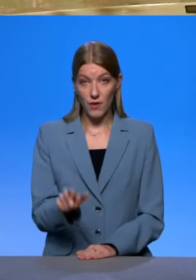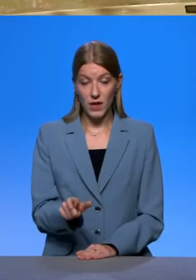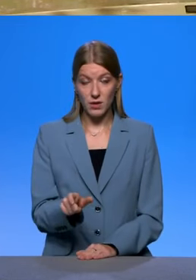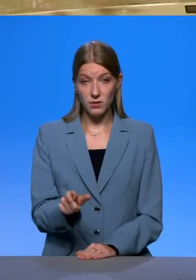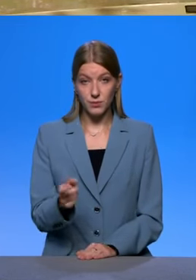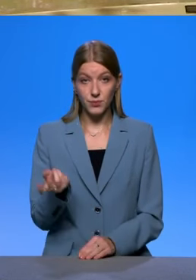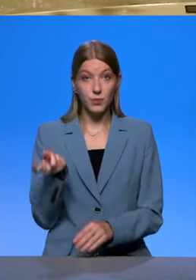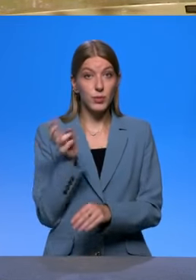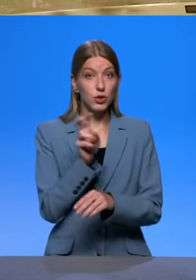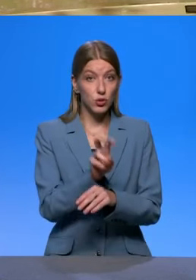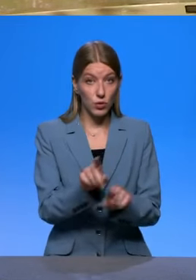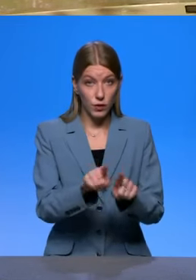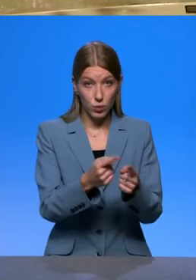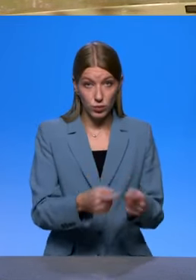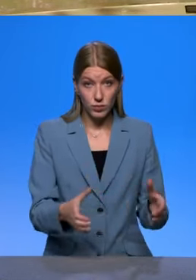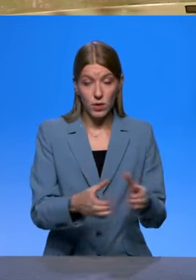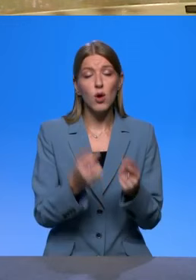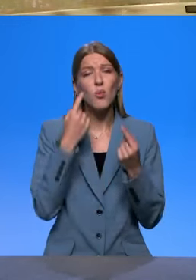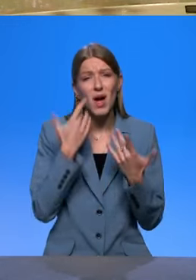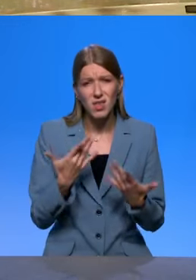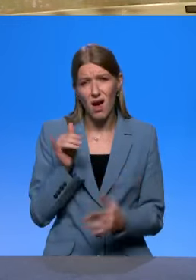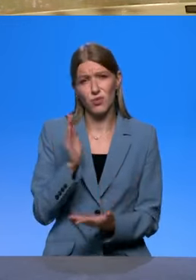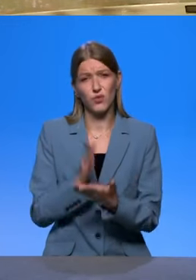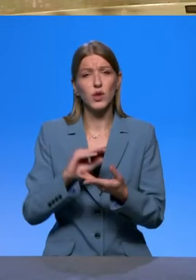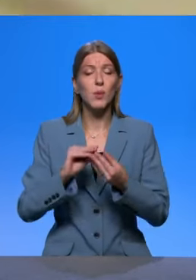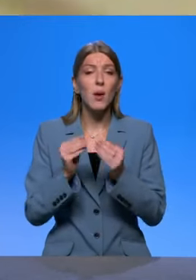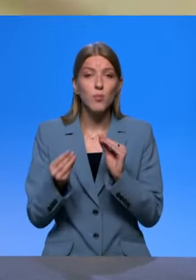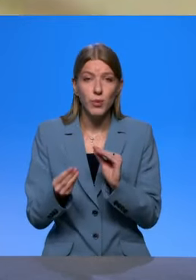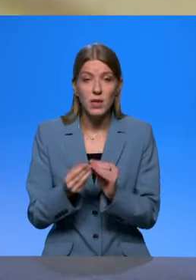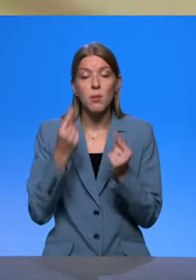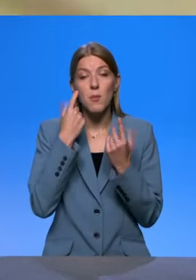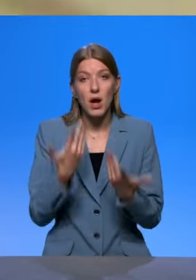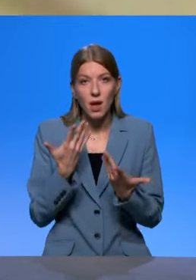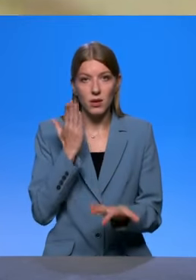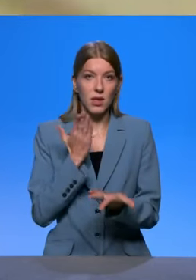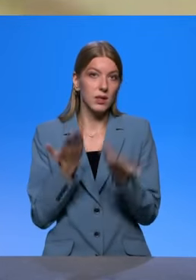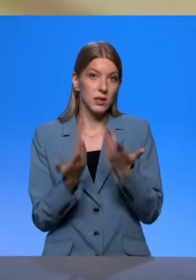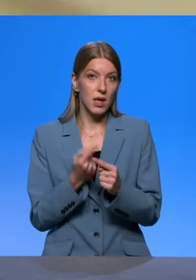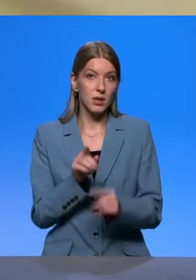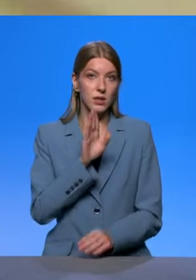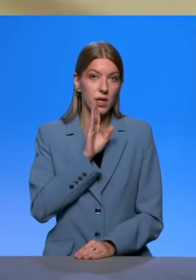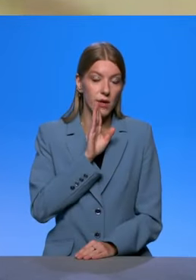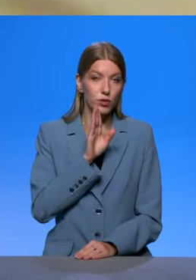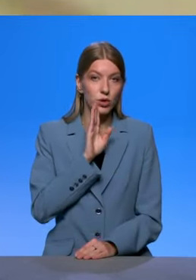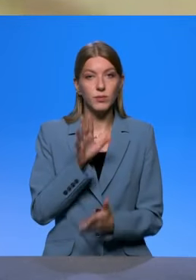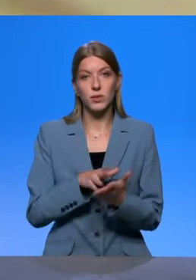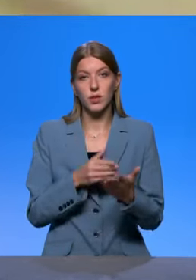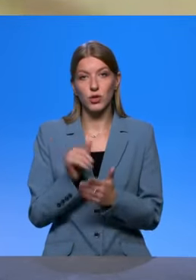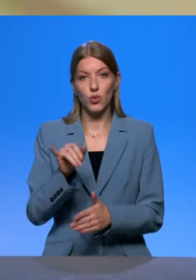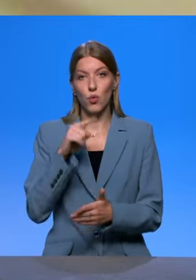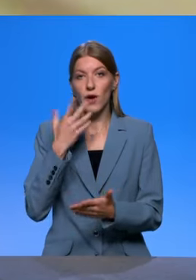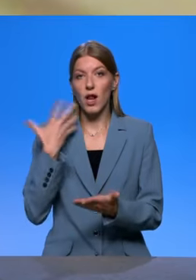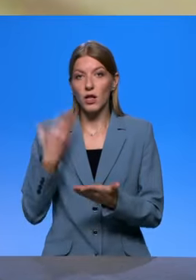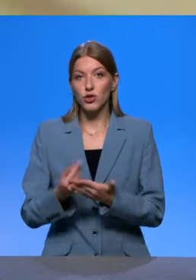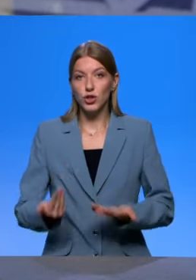такую структуру, уже понятно, что он пришел с проблемами. Если это девушка, женщина, это значит проблемы в личной жизни, пьющий,